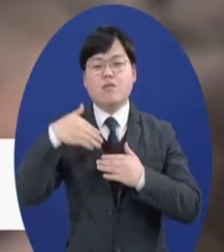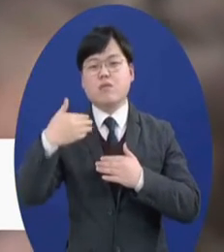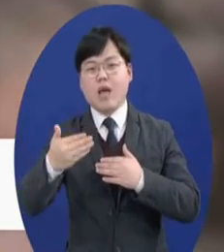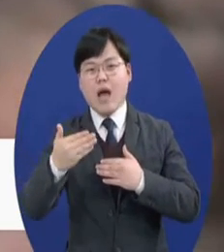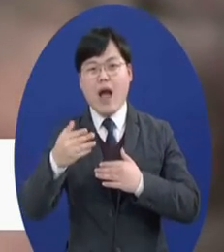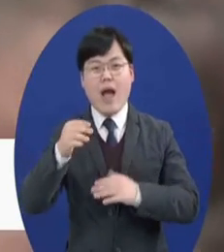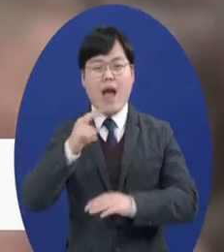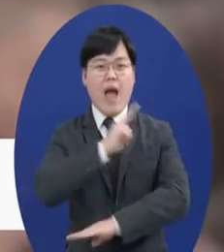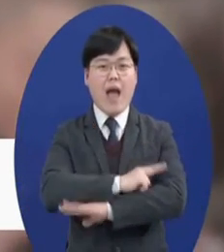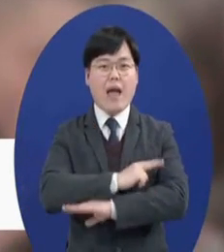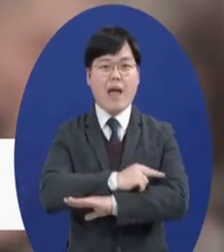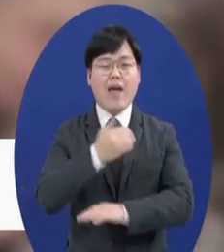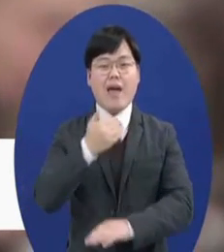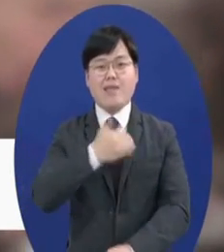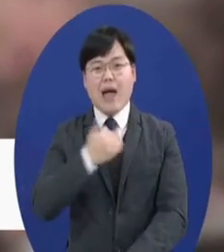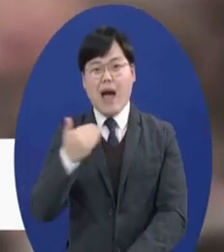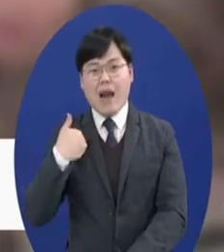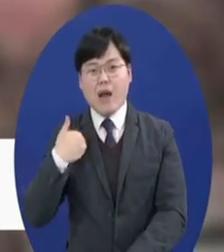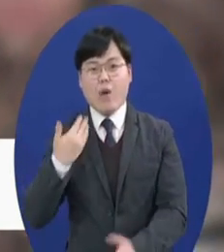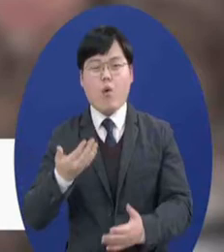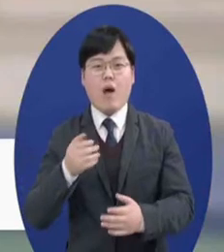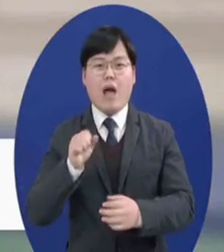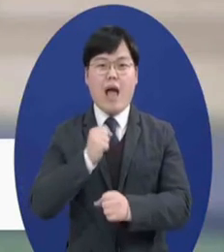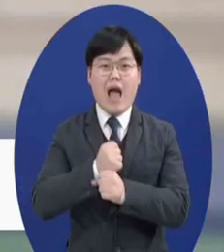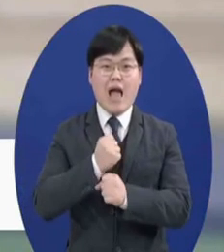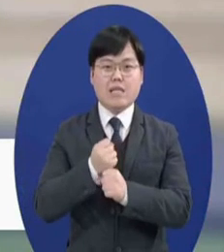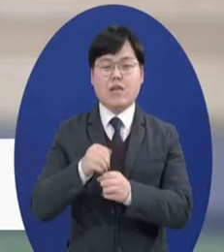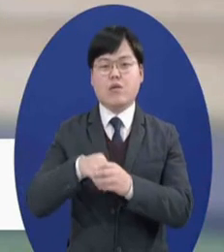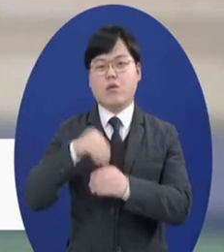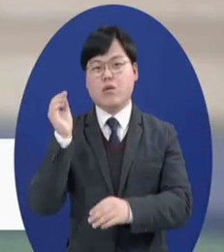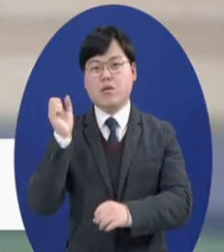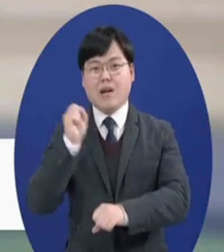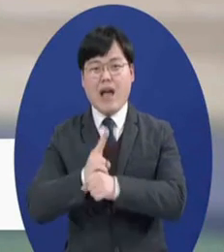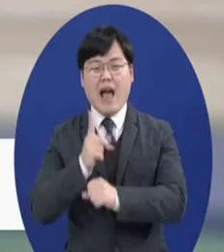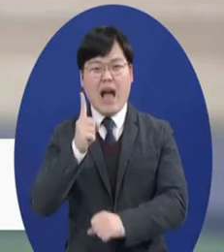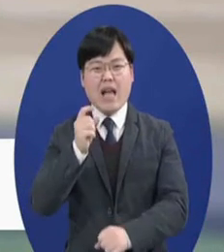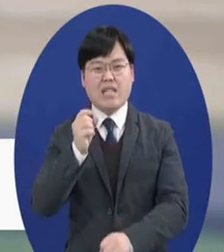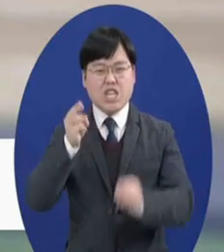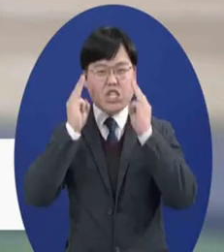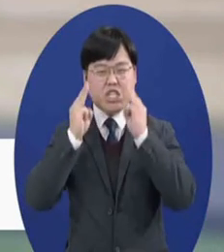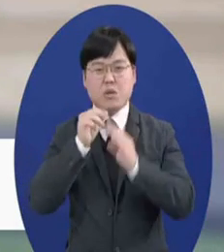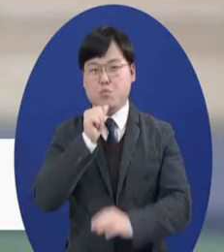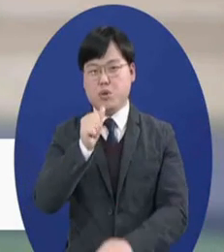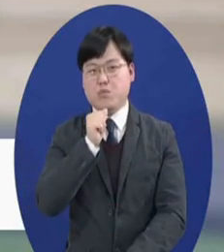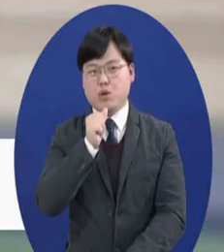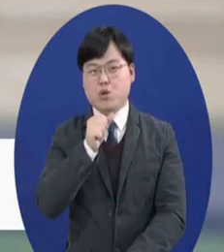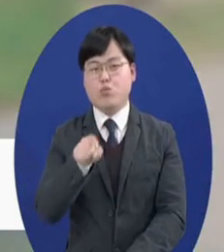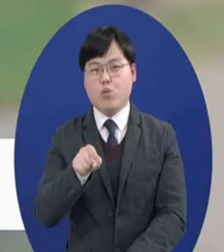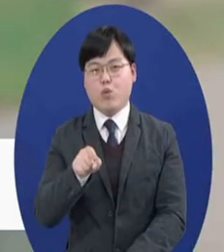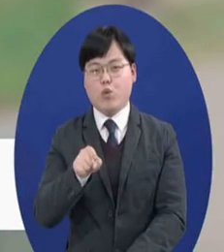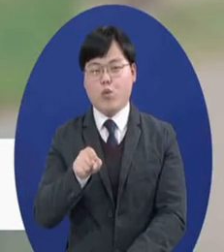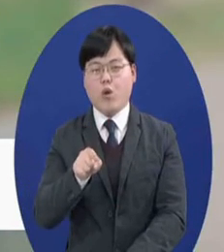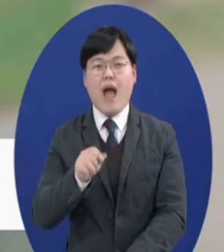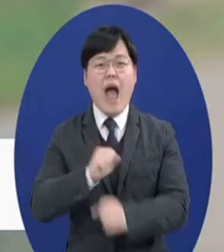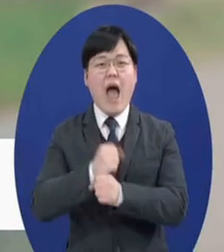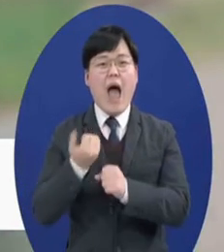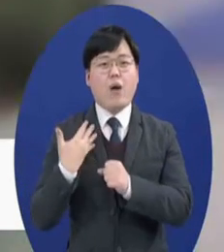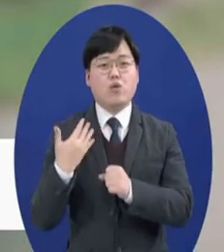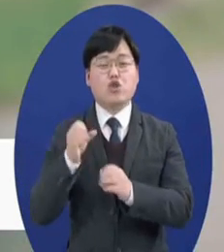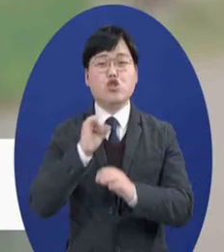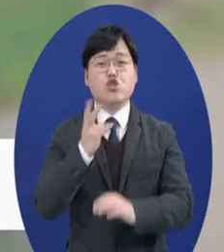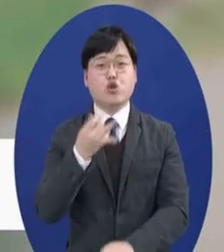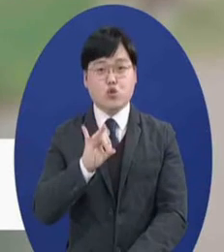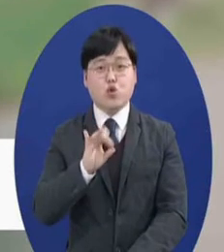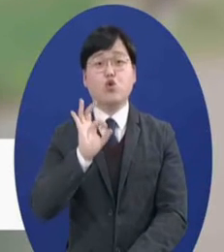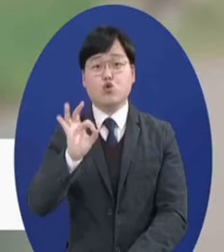өнгөрөхөд ангийн захирагч эсвэл салааны дарга сахилгын хариуцлага хүлээснээр шийдлээ олохгүй гэдгийг улсын хурлын гишүүн мөнхцэцэг хэлж байна. Хариуцлага хүлээх нь